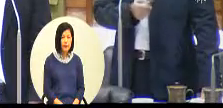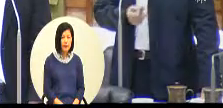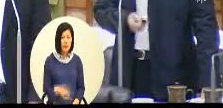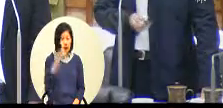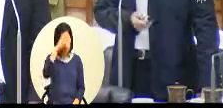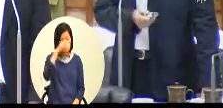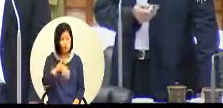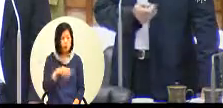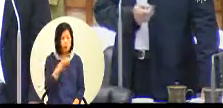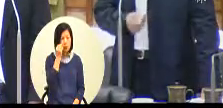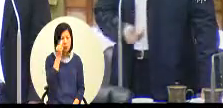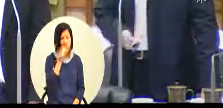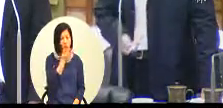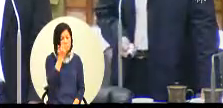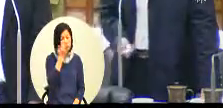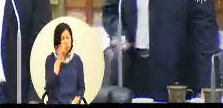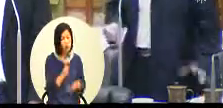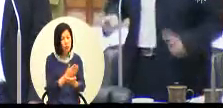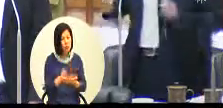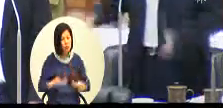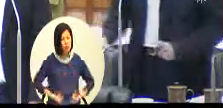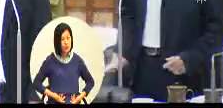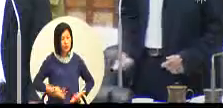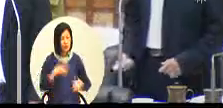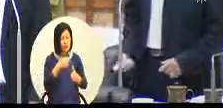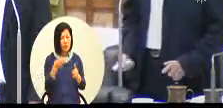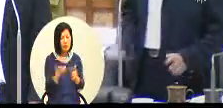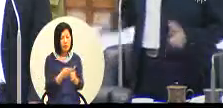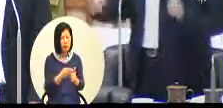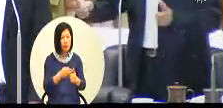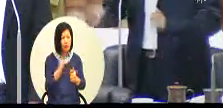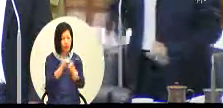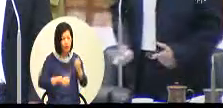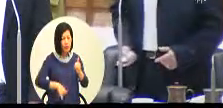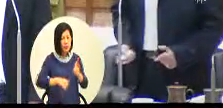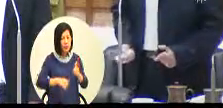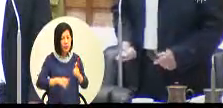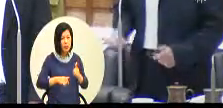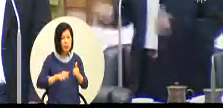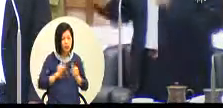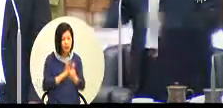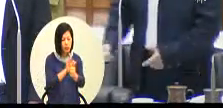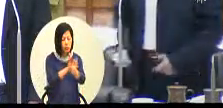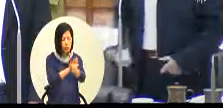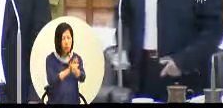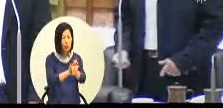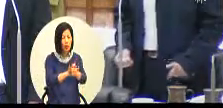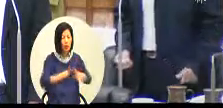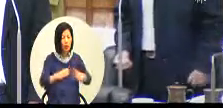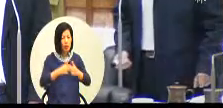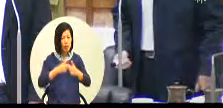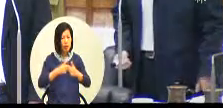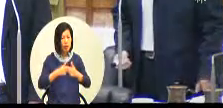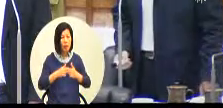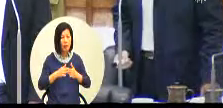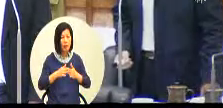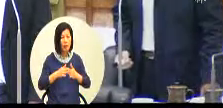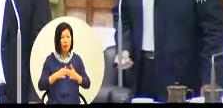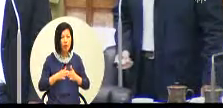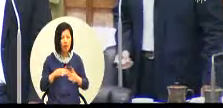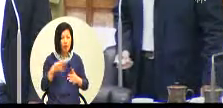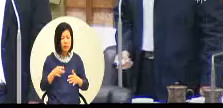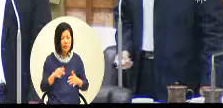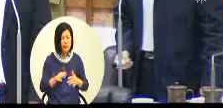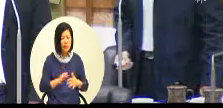光休闲教育历史文化，这是要活化的，这是要去推动的，所以说在这上面来讲我们裹足不前不